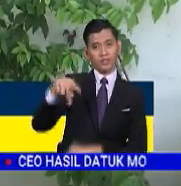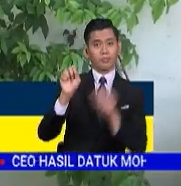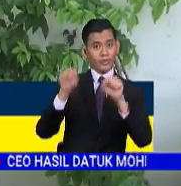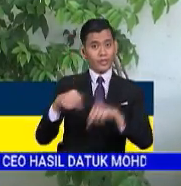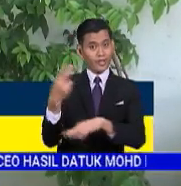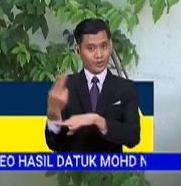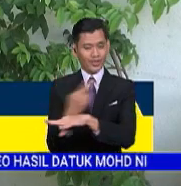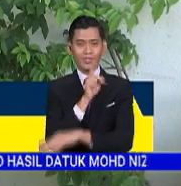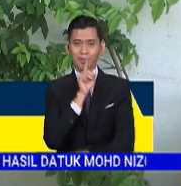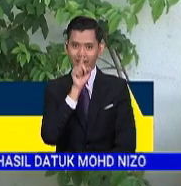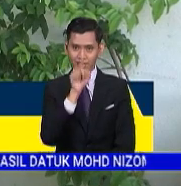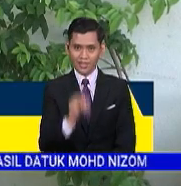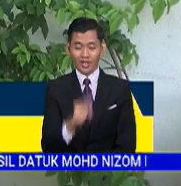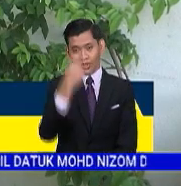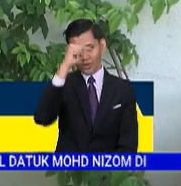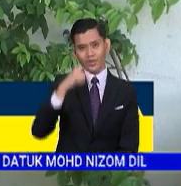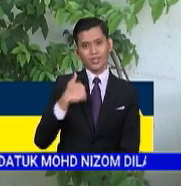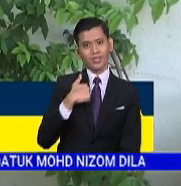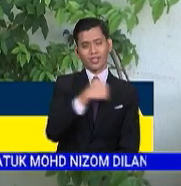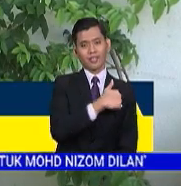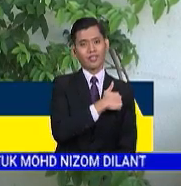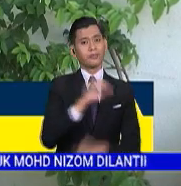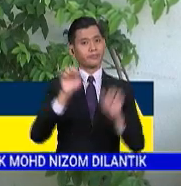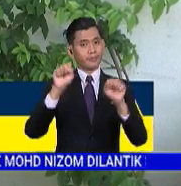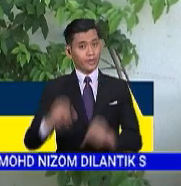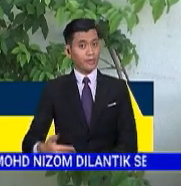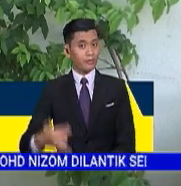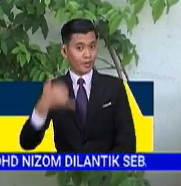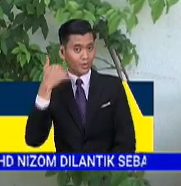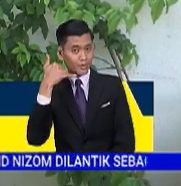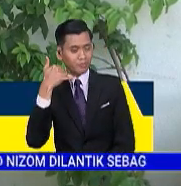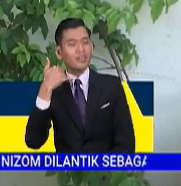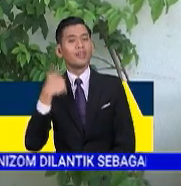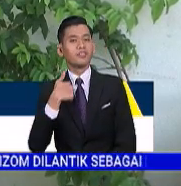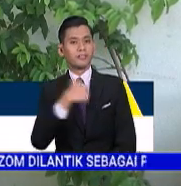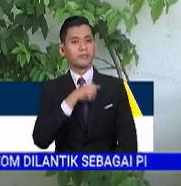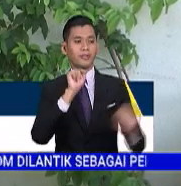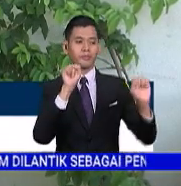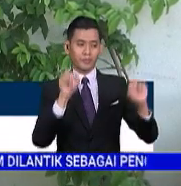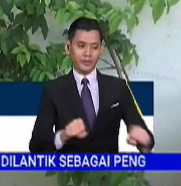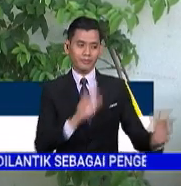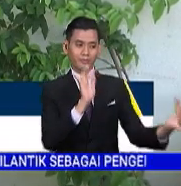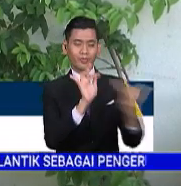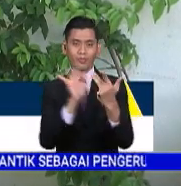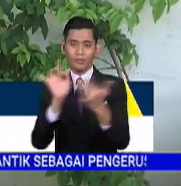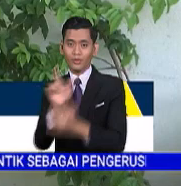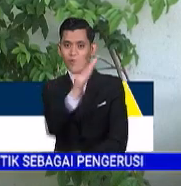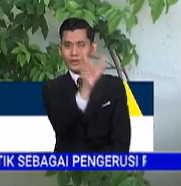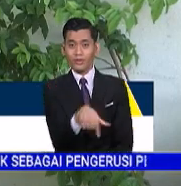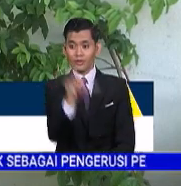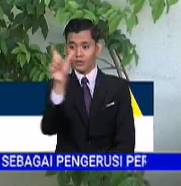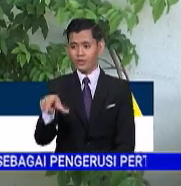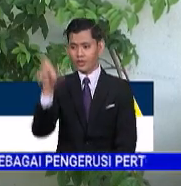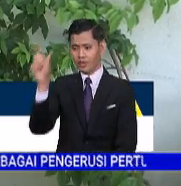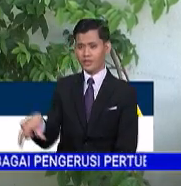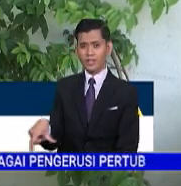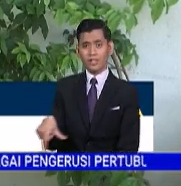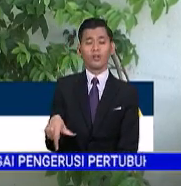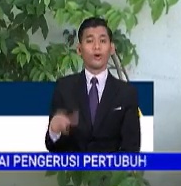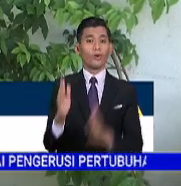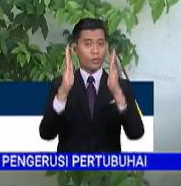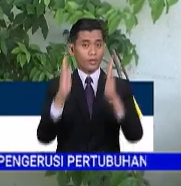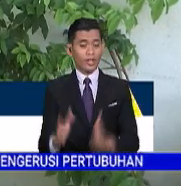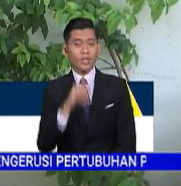boleh digunakan untuk kita menghubungi pengundi-pengundi yang lebih daripada 50 tahun, lebih daripada